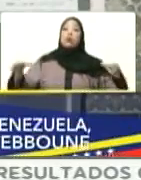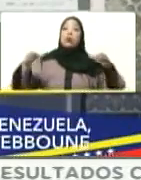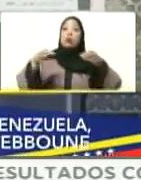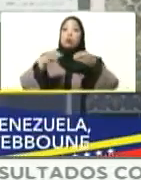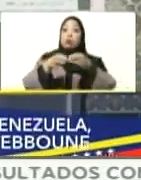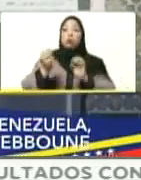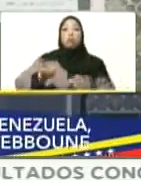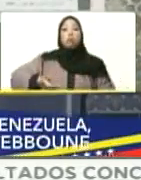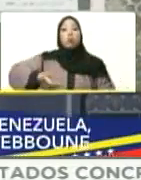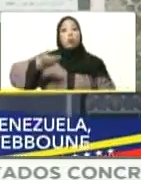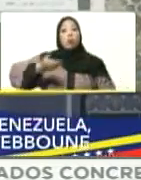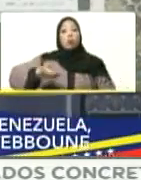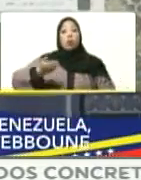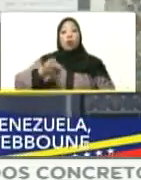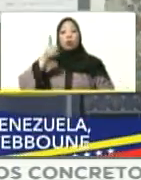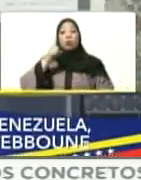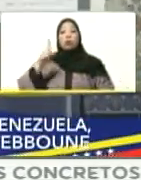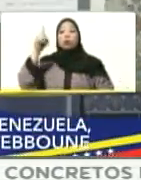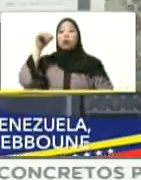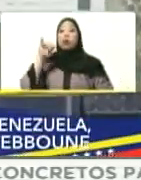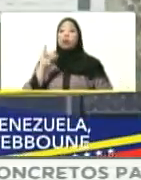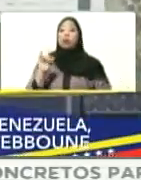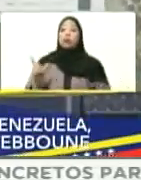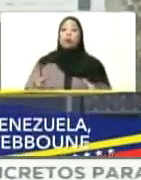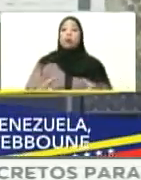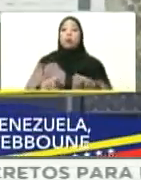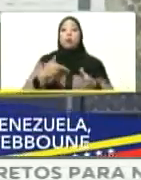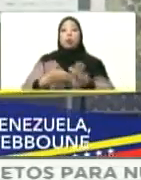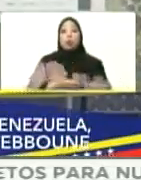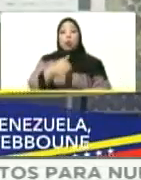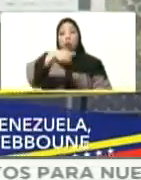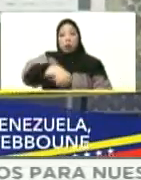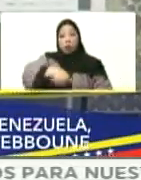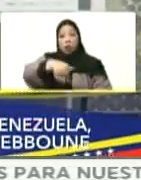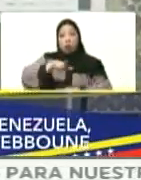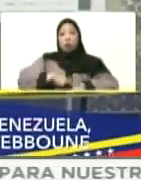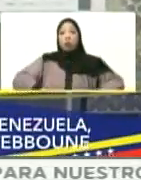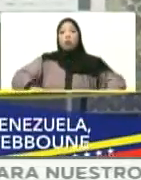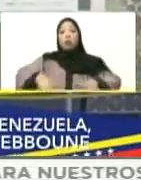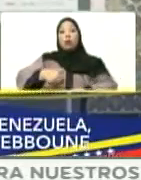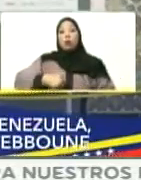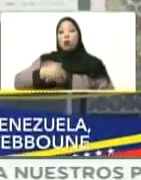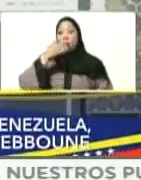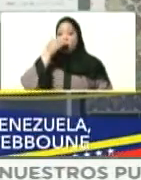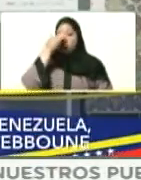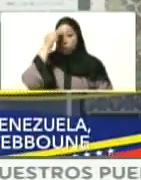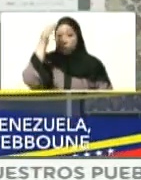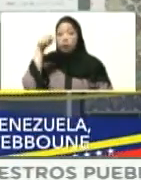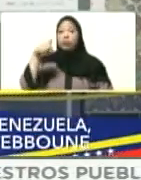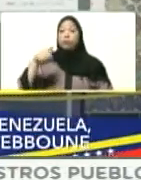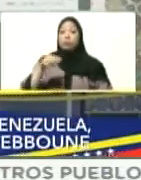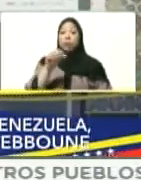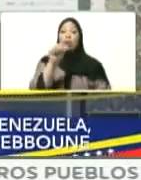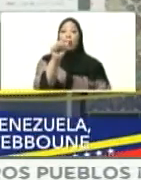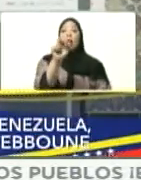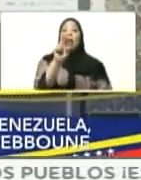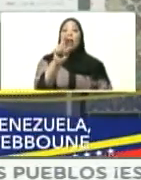رصيدا ثريا من العلاقات التاريخية علاقات طبعها